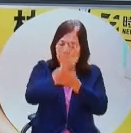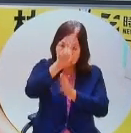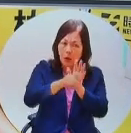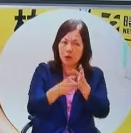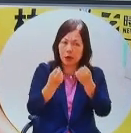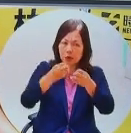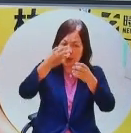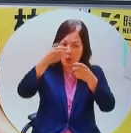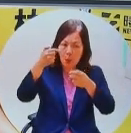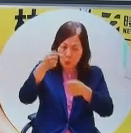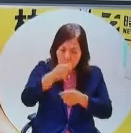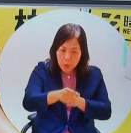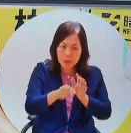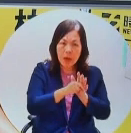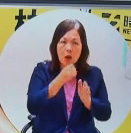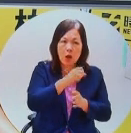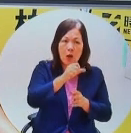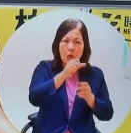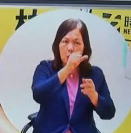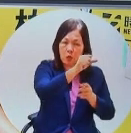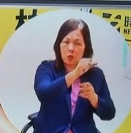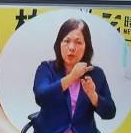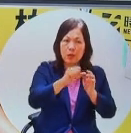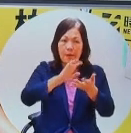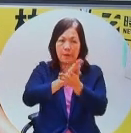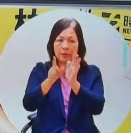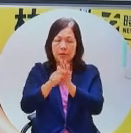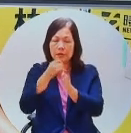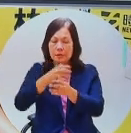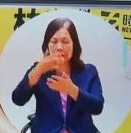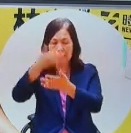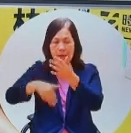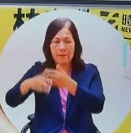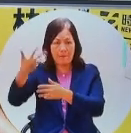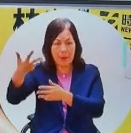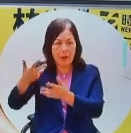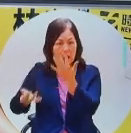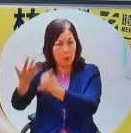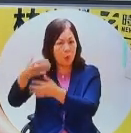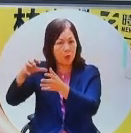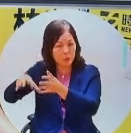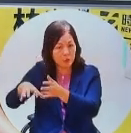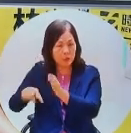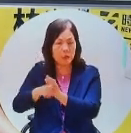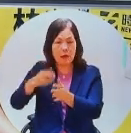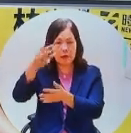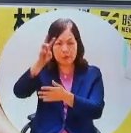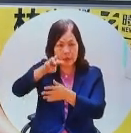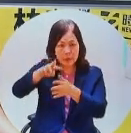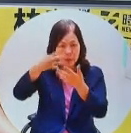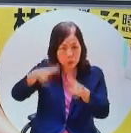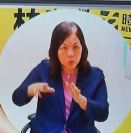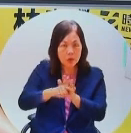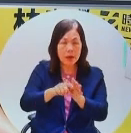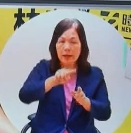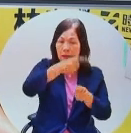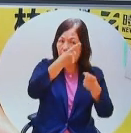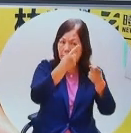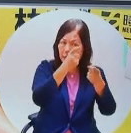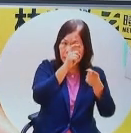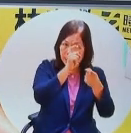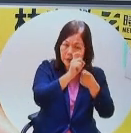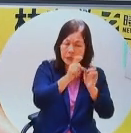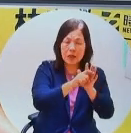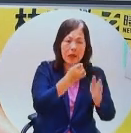的5400吨降为8卤的3600吨。再来，110年我们冈山厂即